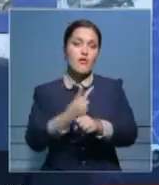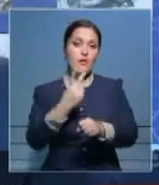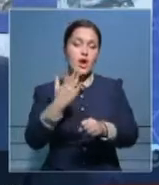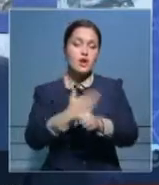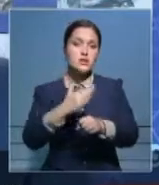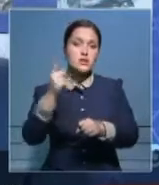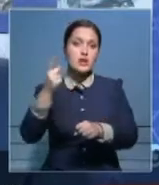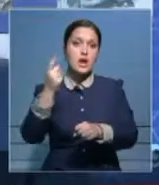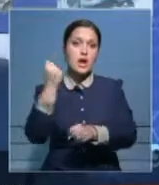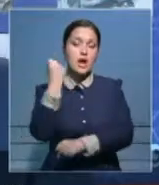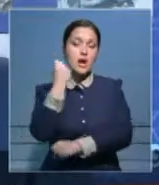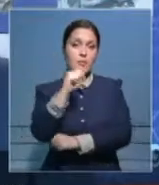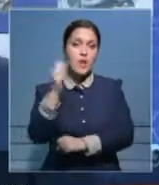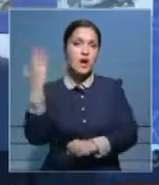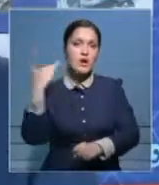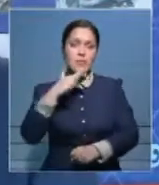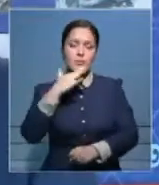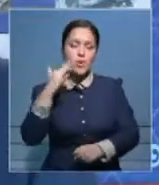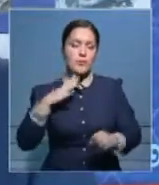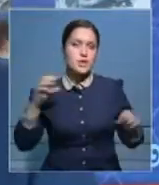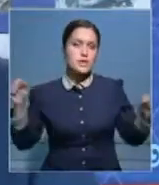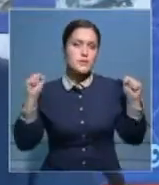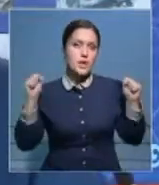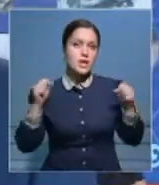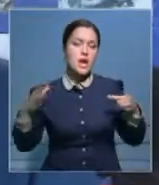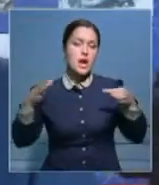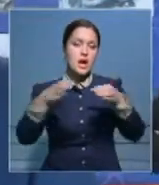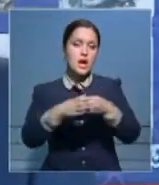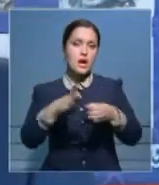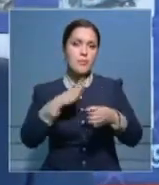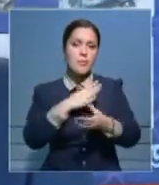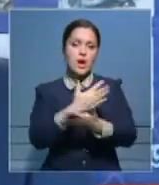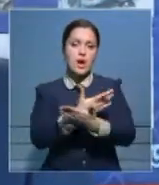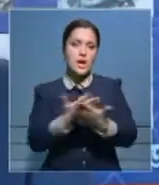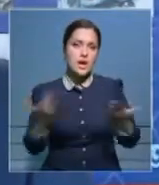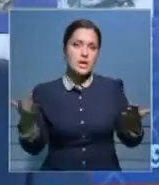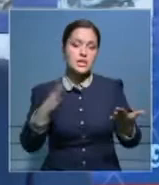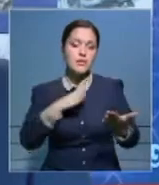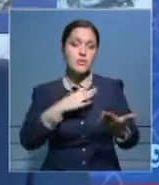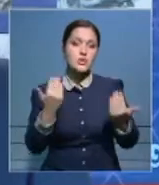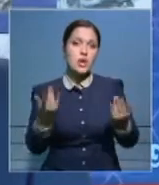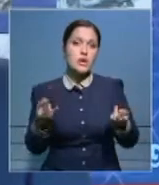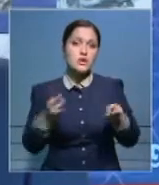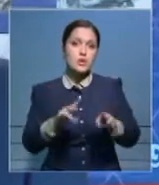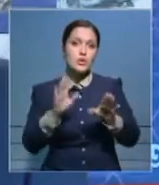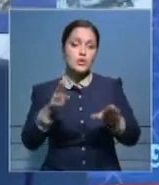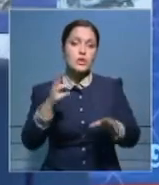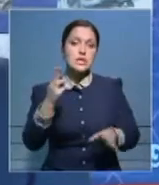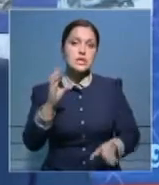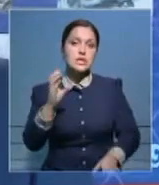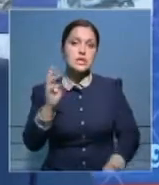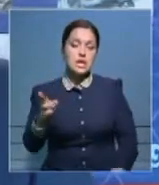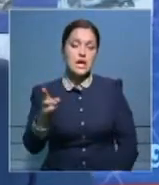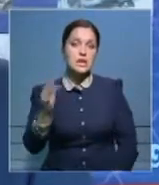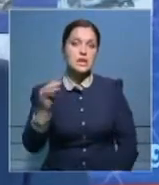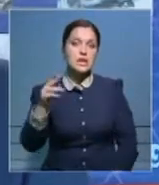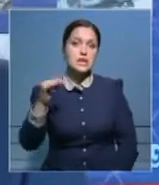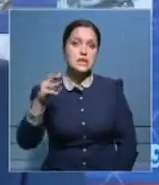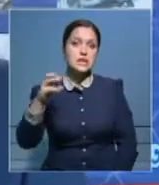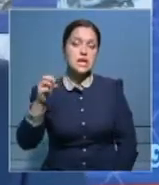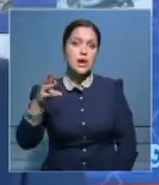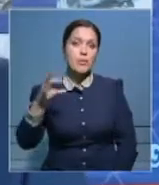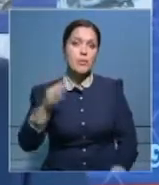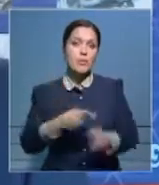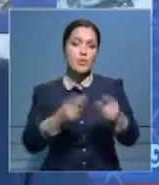Илья Ильин. Вообще, раньше было много спортивных объединений – «Буревестник», «Кайрат», «Локомотив». А сейчас остался только ЦСКА и «Динамо». Поэтому